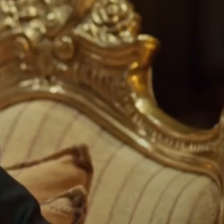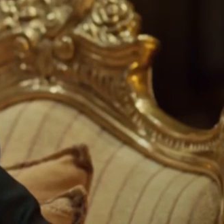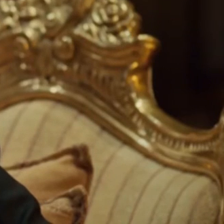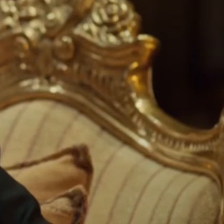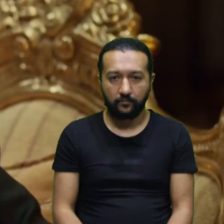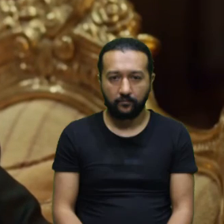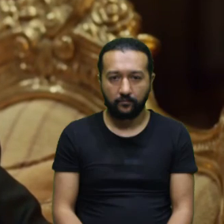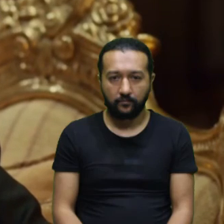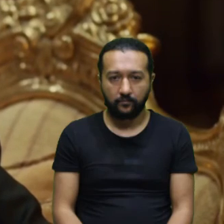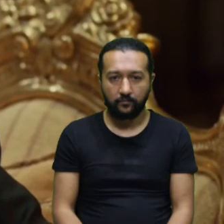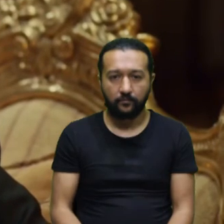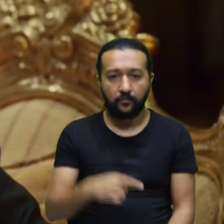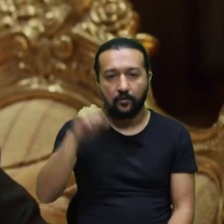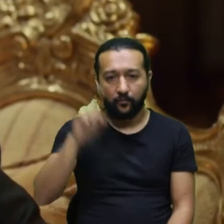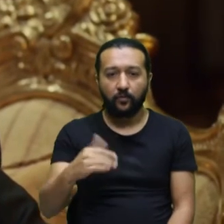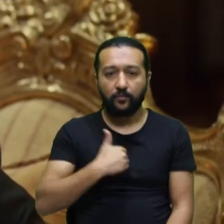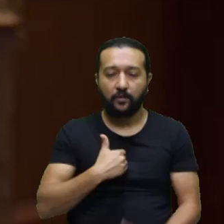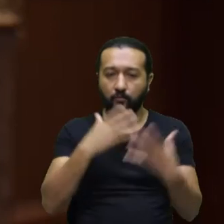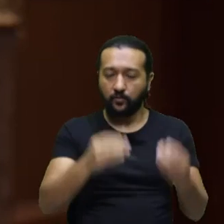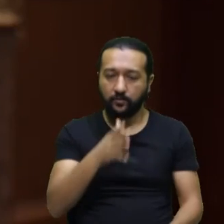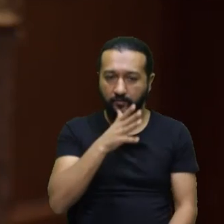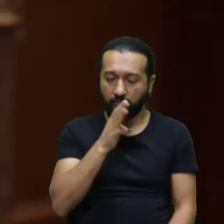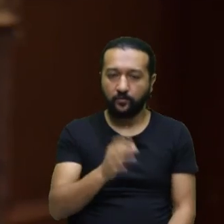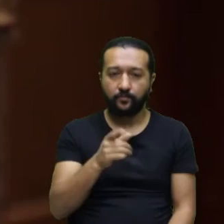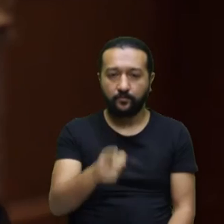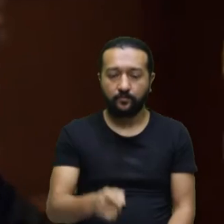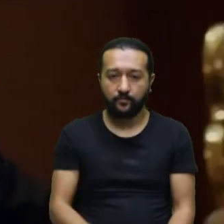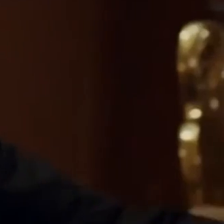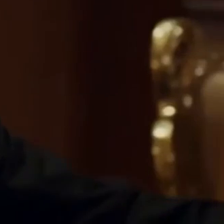bakışlarını asadan kaldırdı. Bir gün benim olacağını biliyordum.